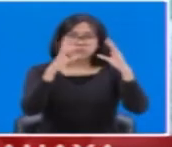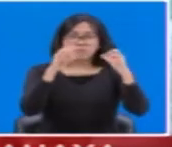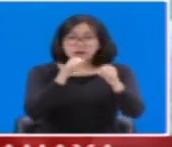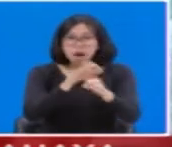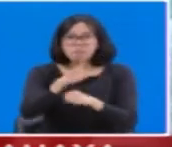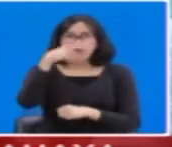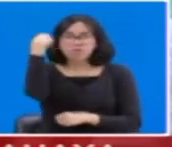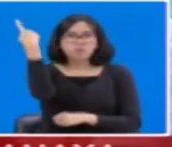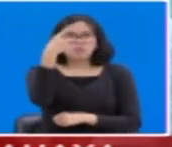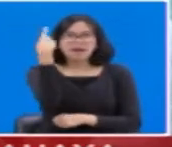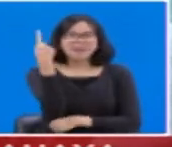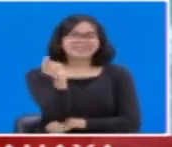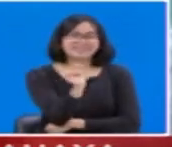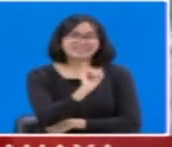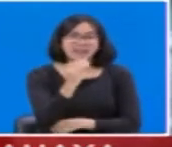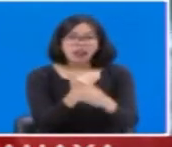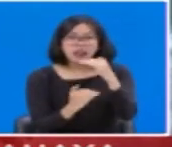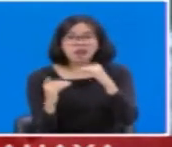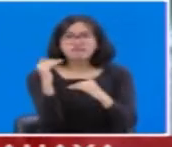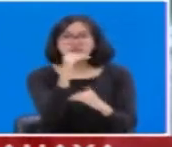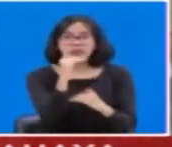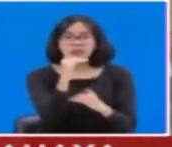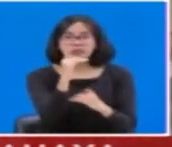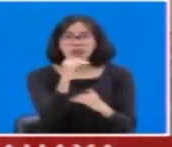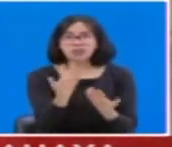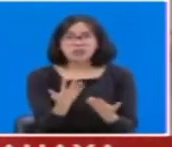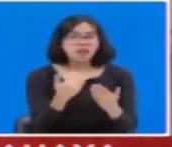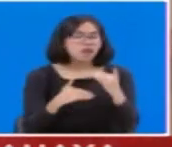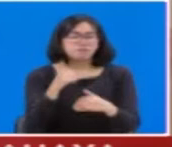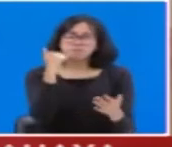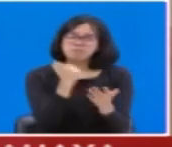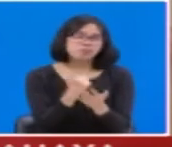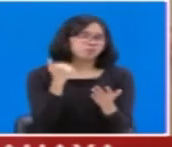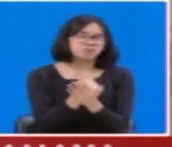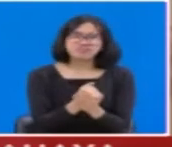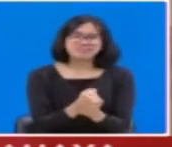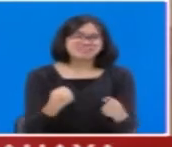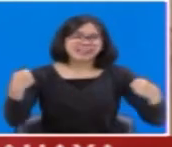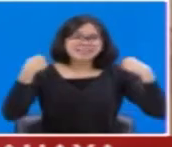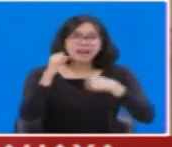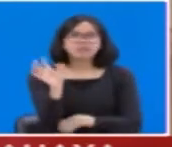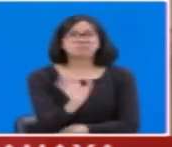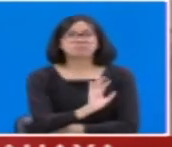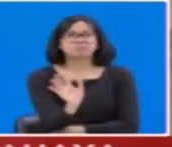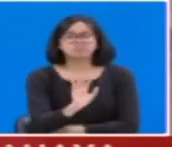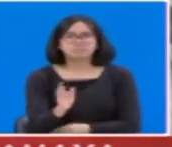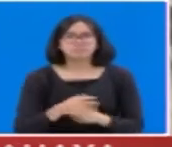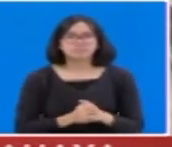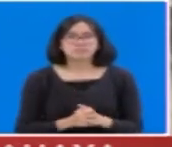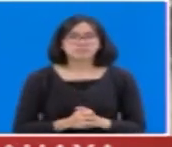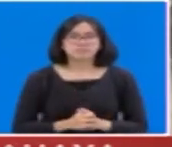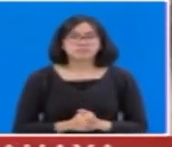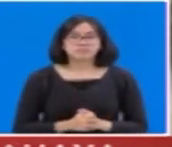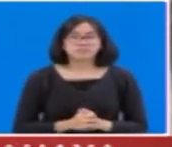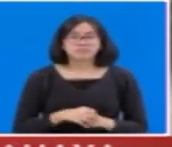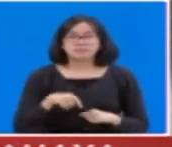udara berada di level yang sangat tidak sehat. Sementara ini upaya penanggulangan